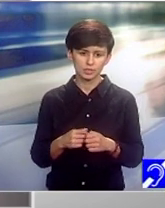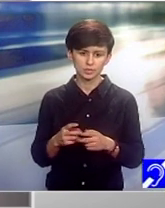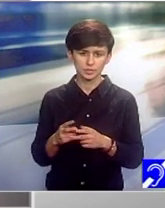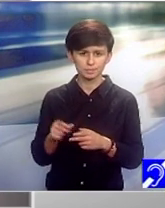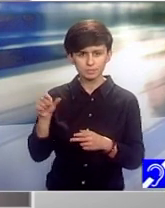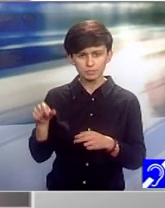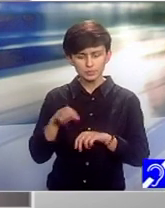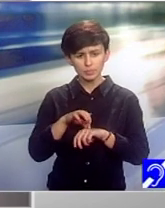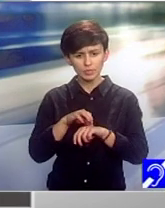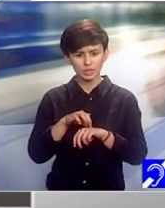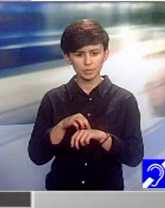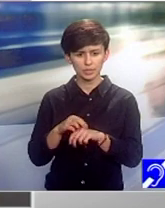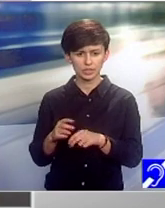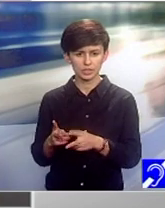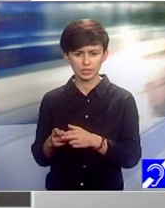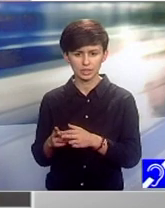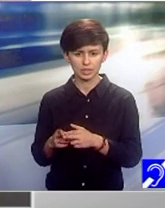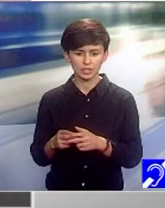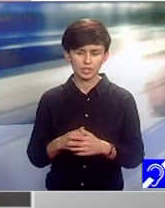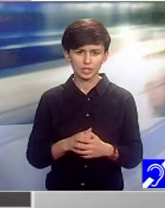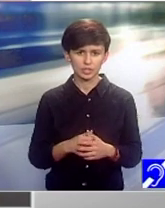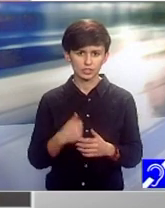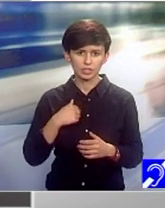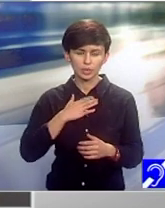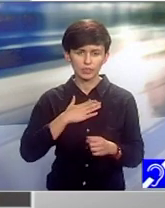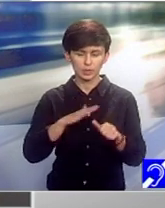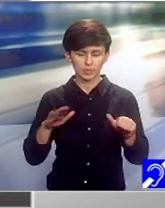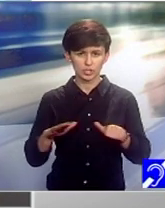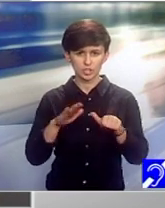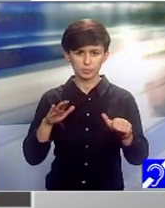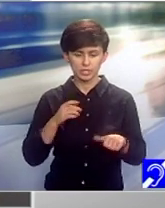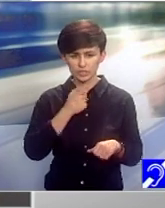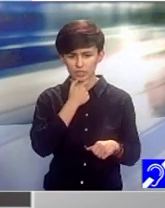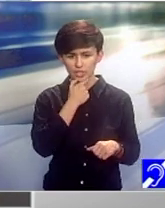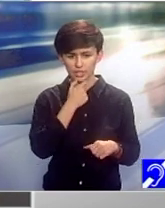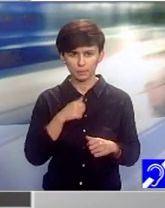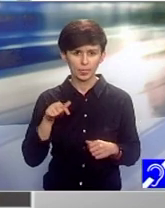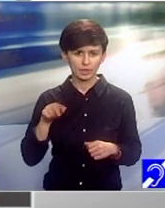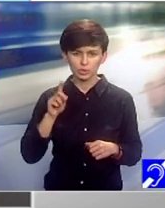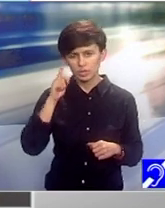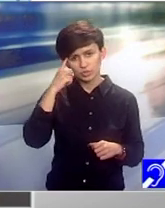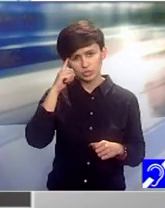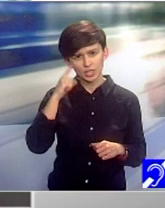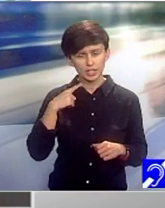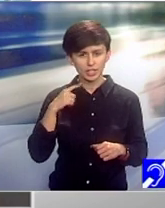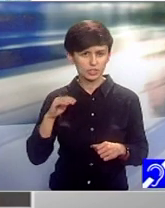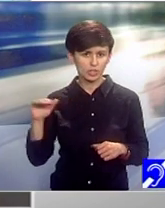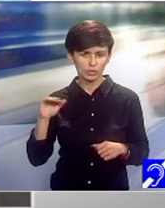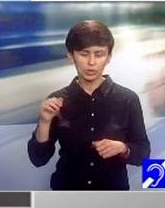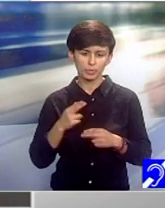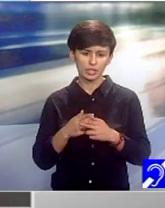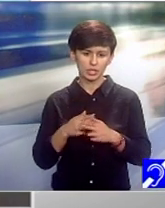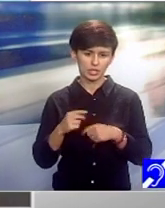oncopediatru. Aveai atunci, ca și vârstă? Aveam 16 ani atunci. 16 ani. Nu te știai un copil bolnav până atunci, n-ai avut probleme?